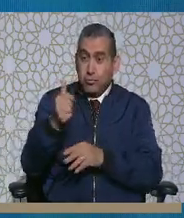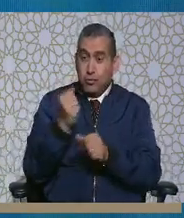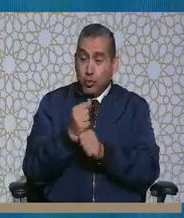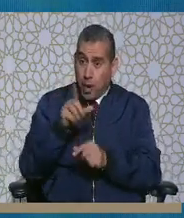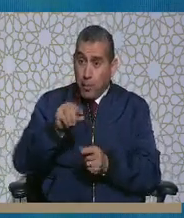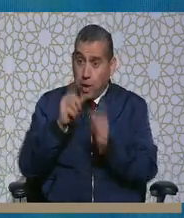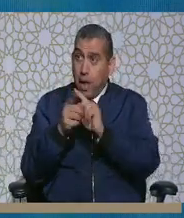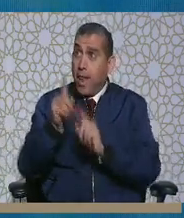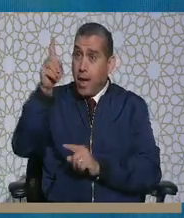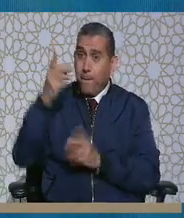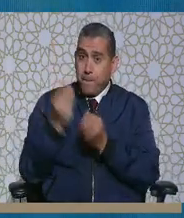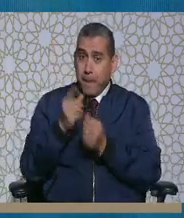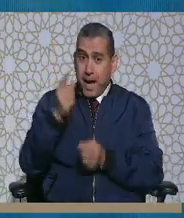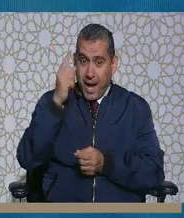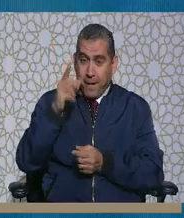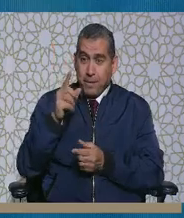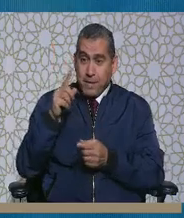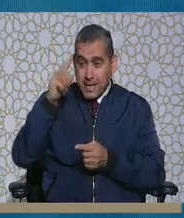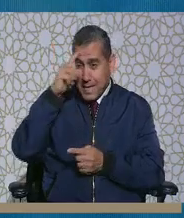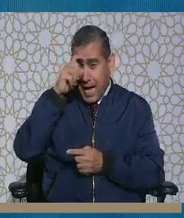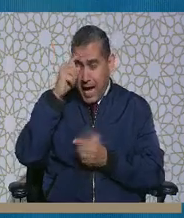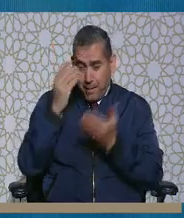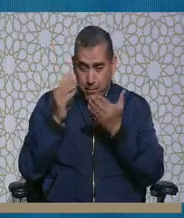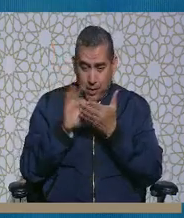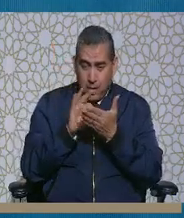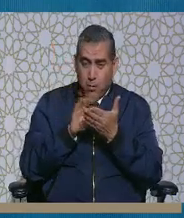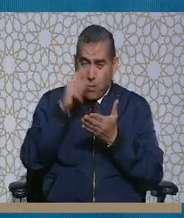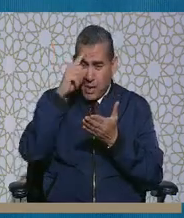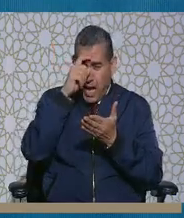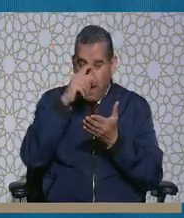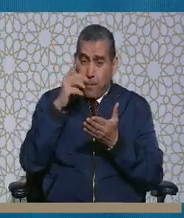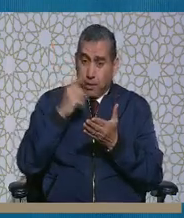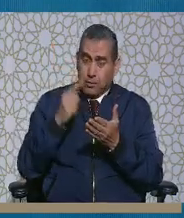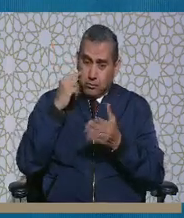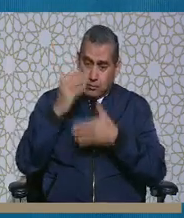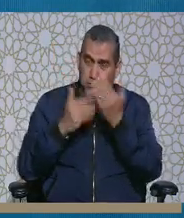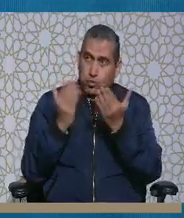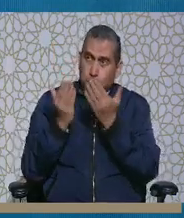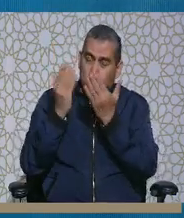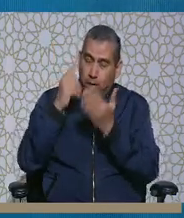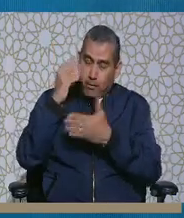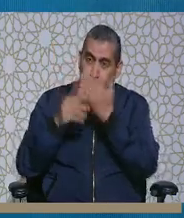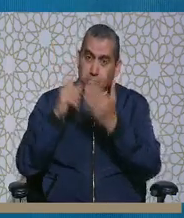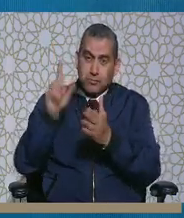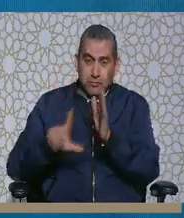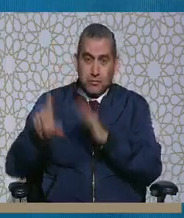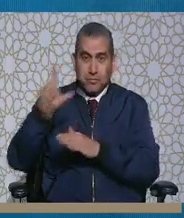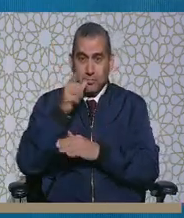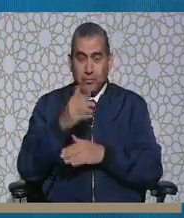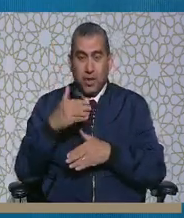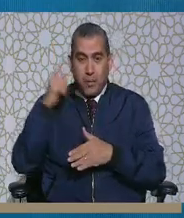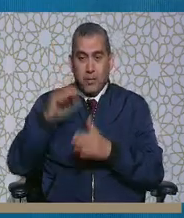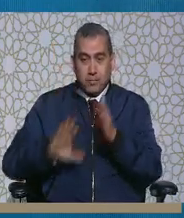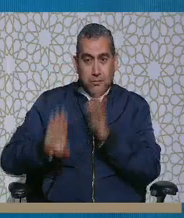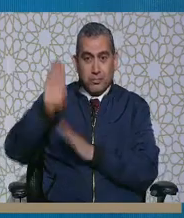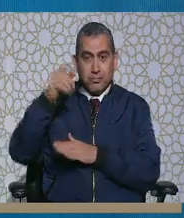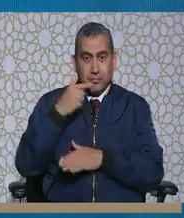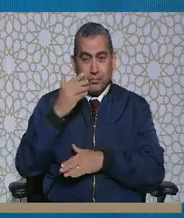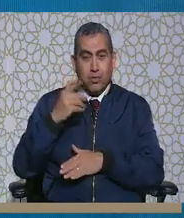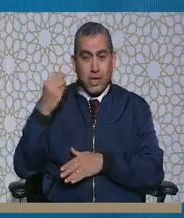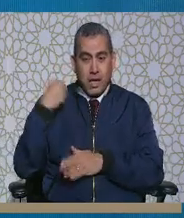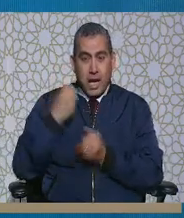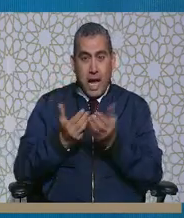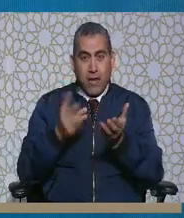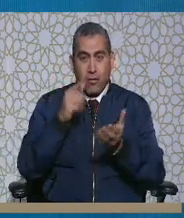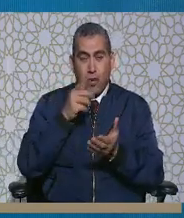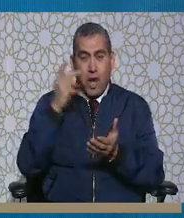لما يتعود دايما يقرا بالقراءه الحسنه حضره النبي مر على شايه ميته لميمونه فقال لهم ايه هل انتفعت